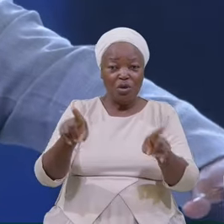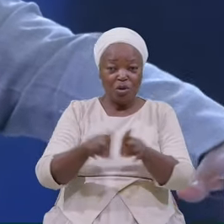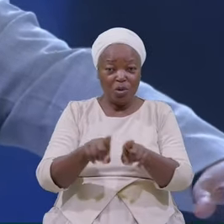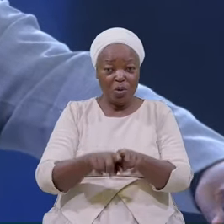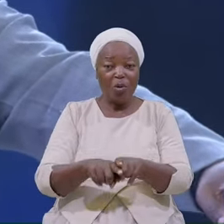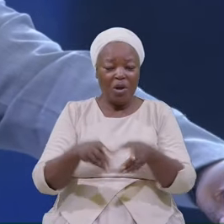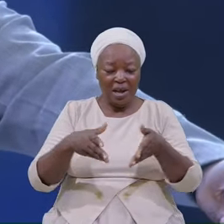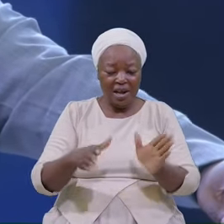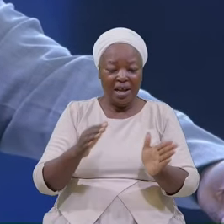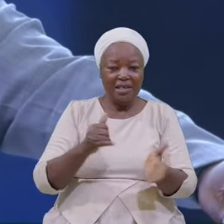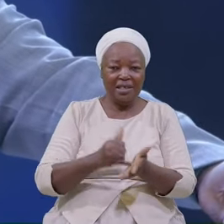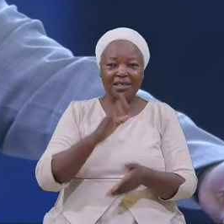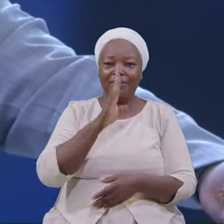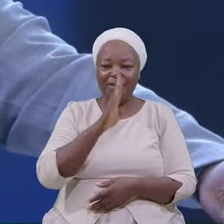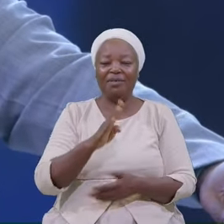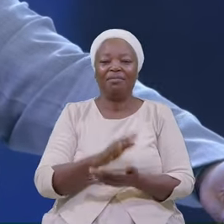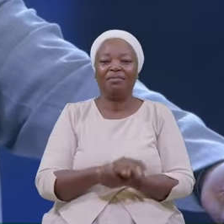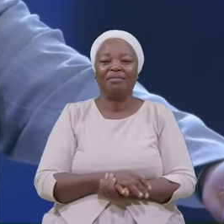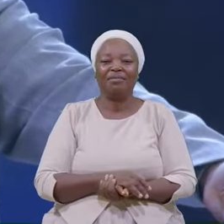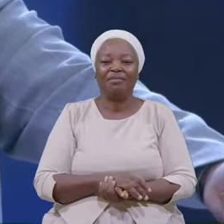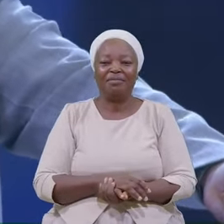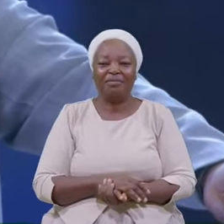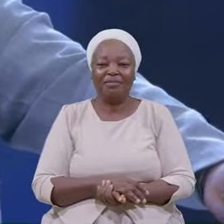So let it be. Ça veut dire ainsi soit-il.